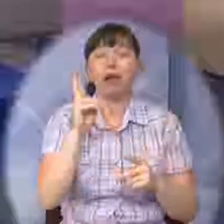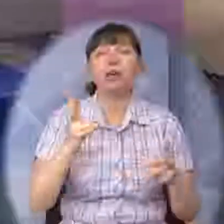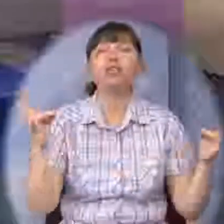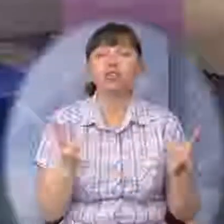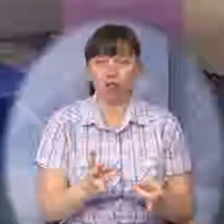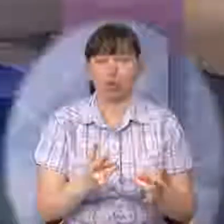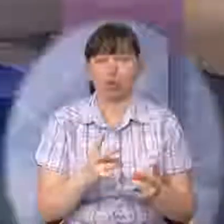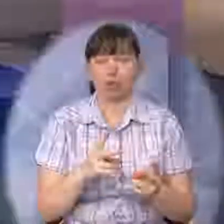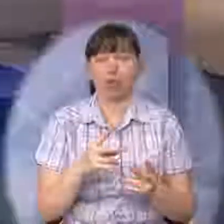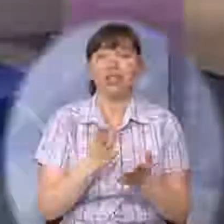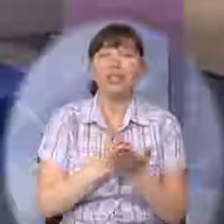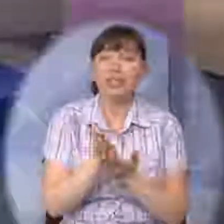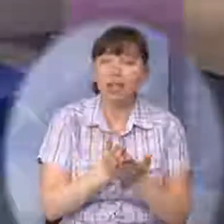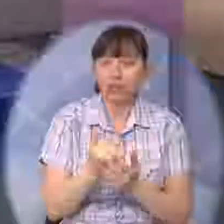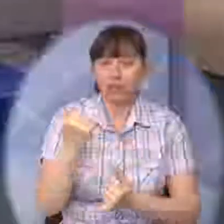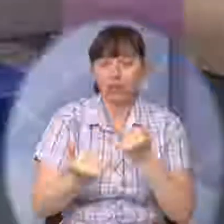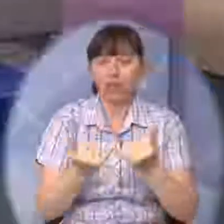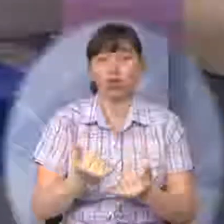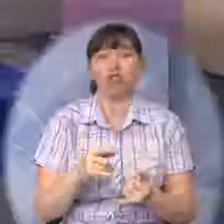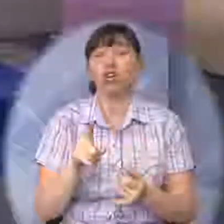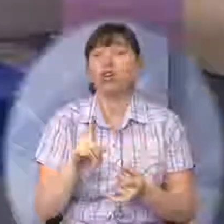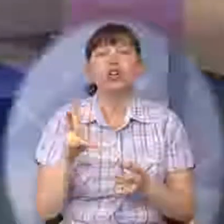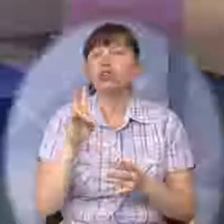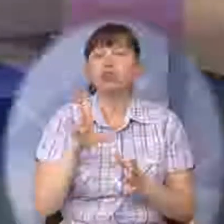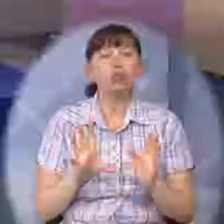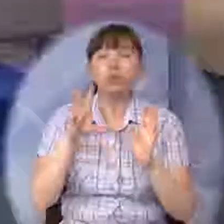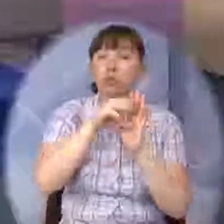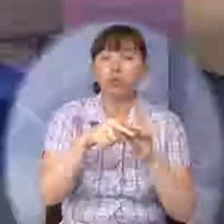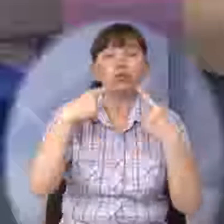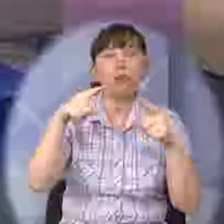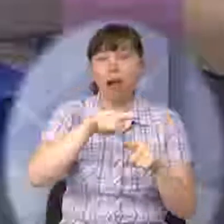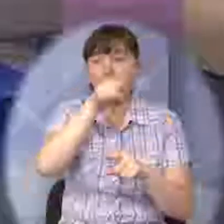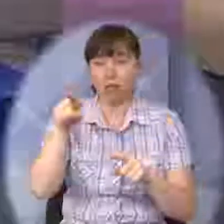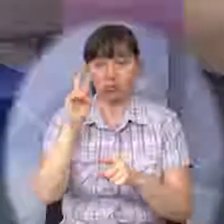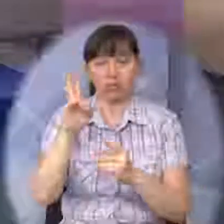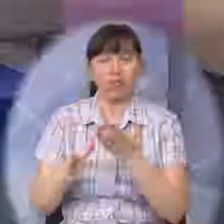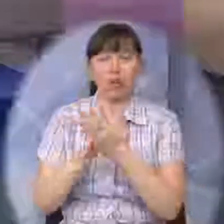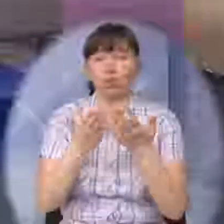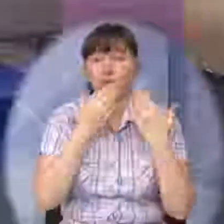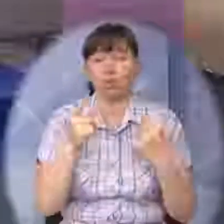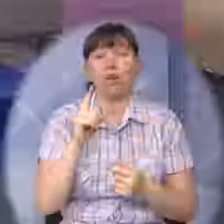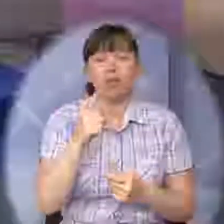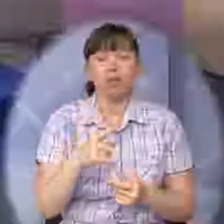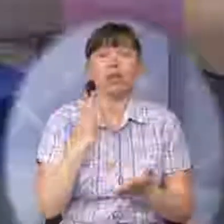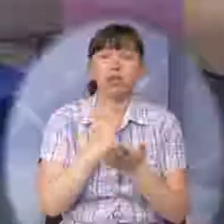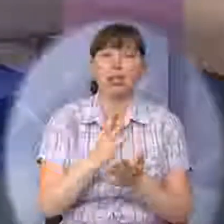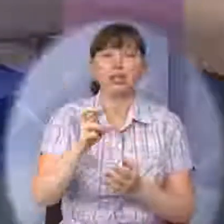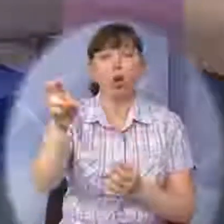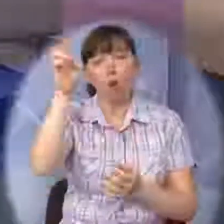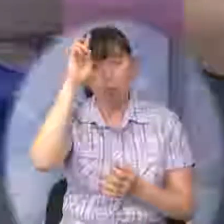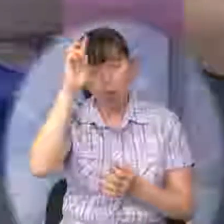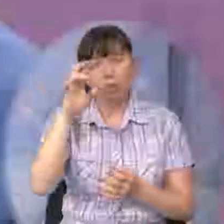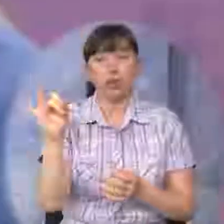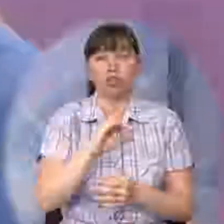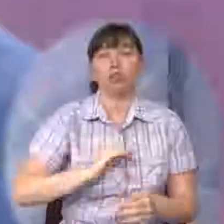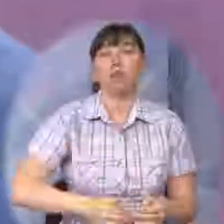la moment au nevoie de servicii și nu sunt acoperite de către alți prestatori, fiindcă prestatori de servicii avem publici și